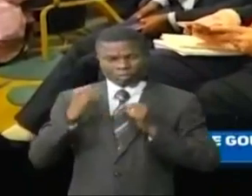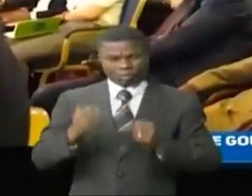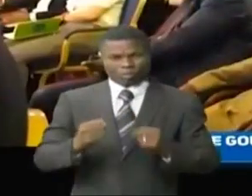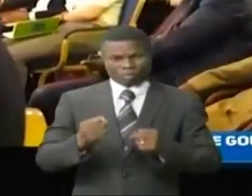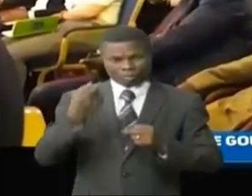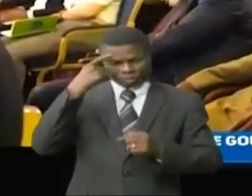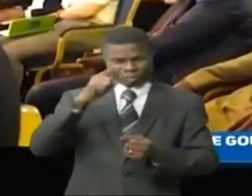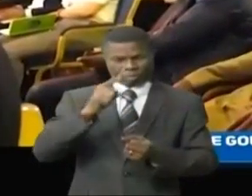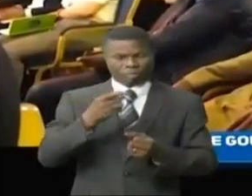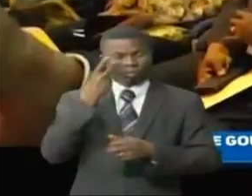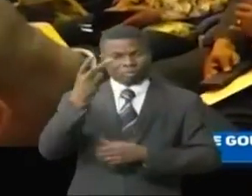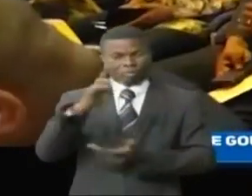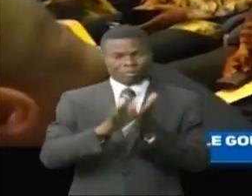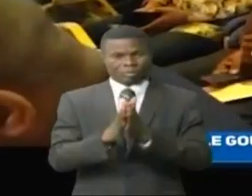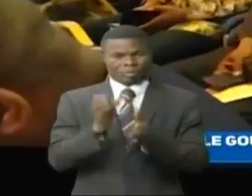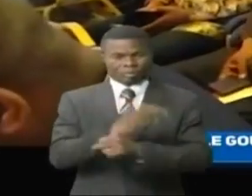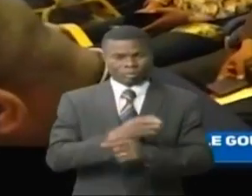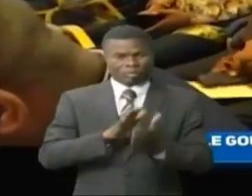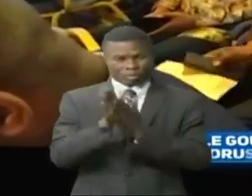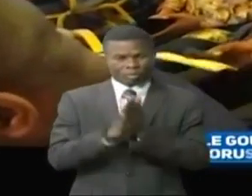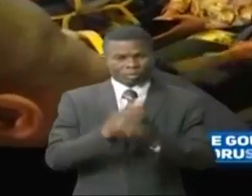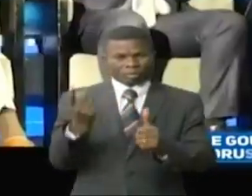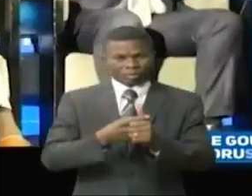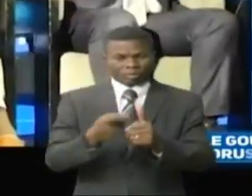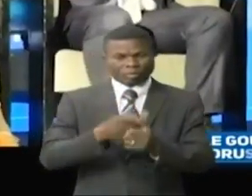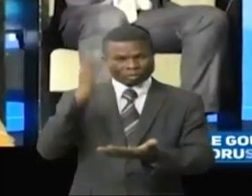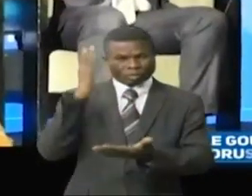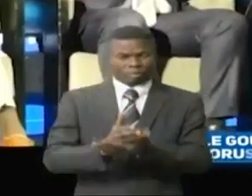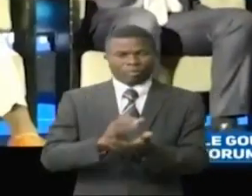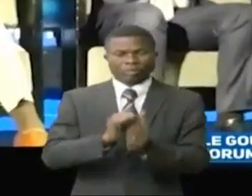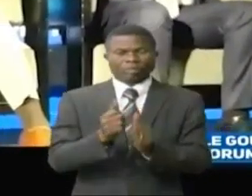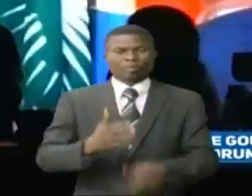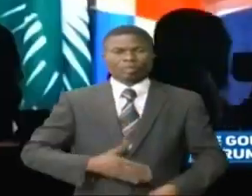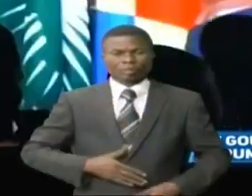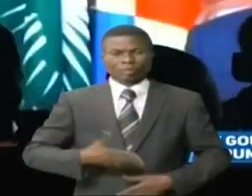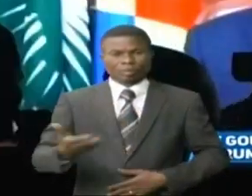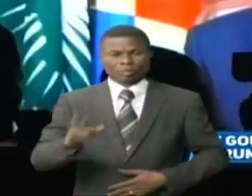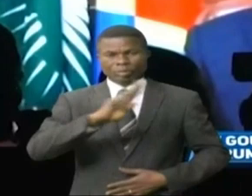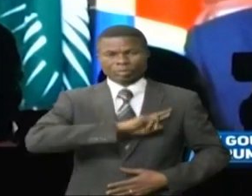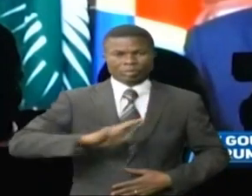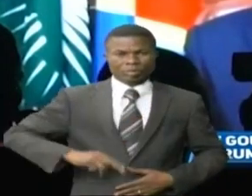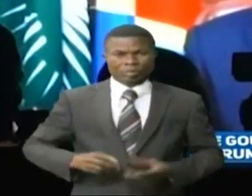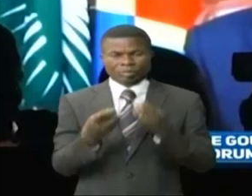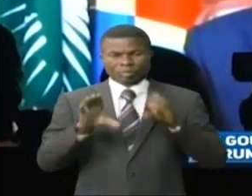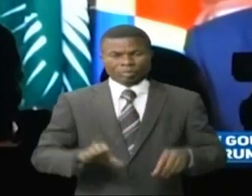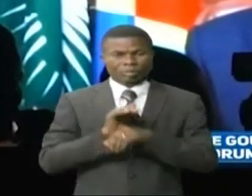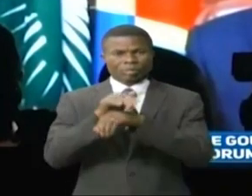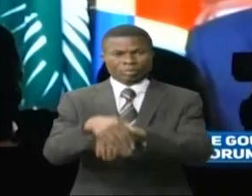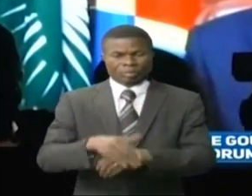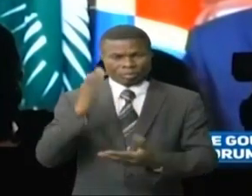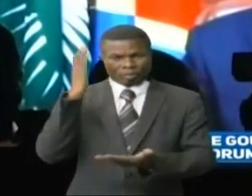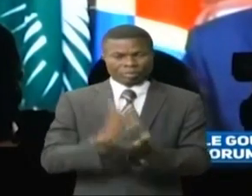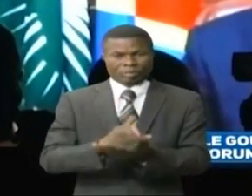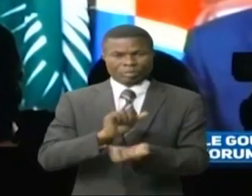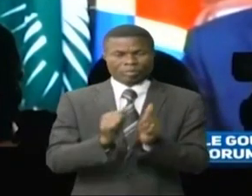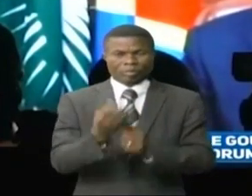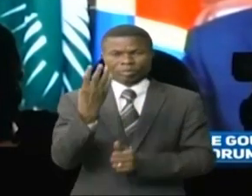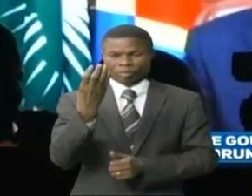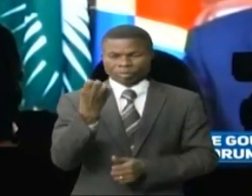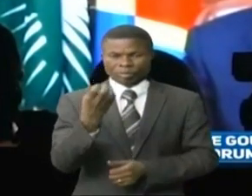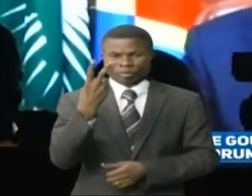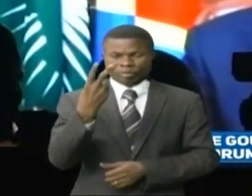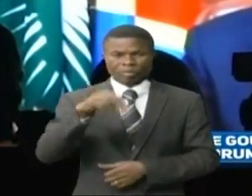pour matérialiser sa vision qui consiste à éradiquer ce fléau. La République démocratique du Congo s'engage à réduire de 42%